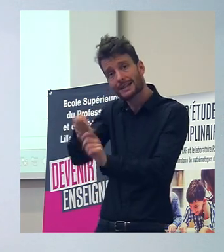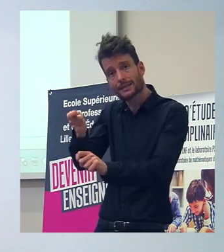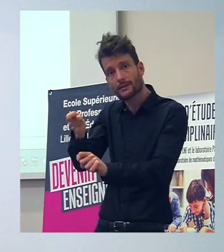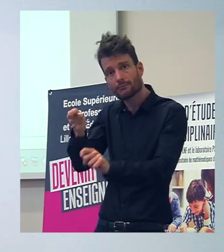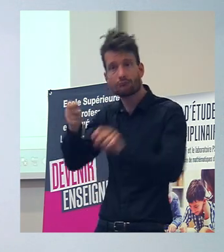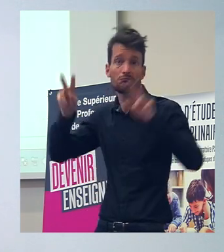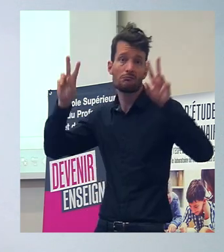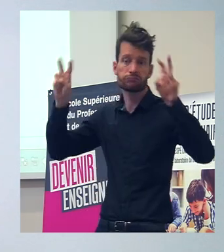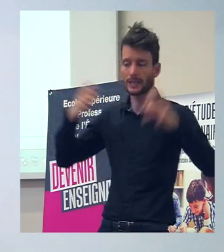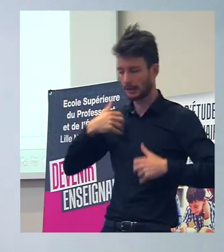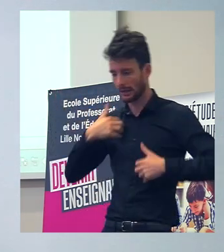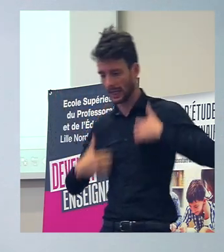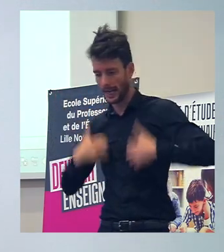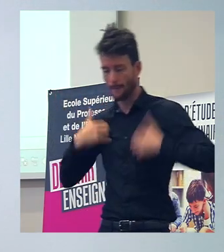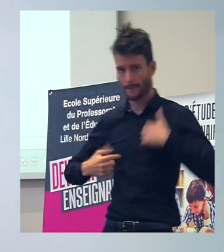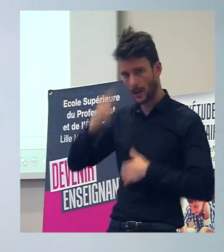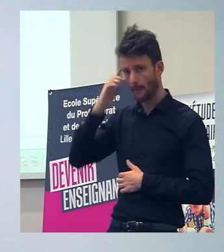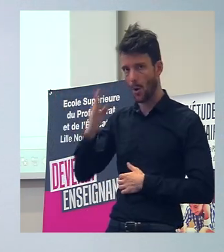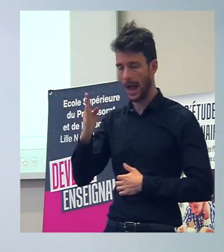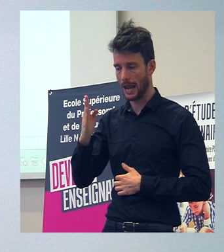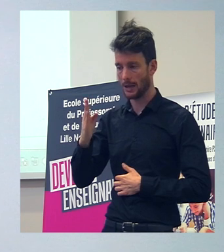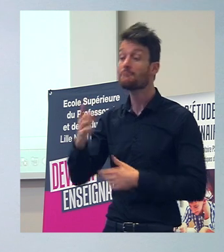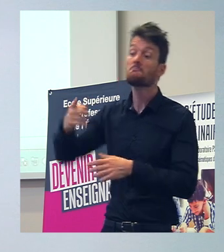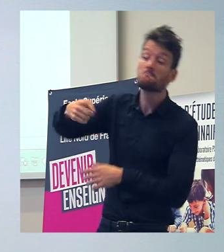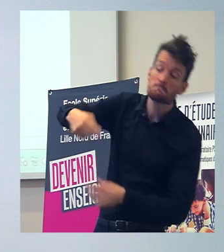moral. On a mesuré